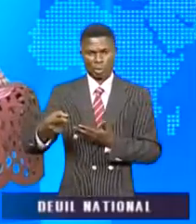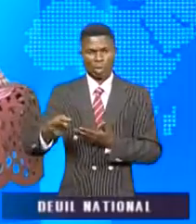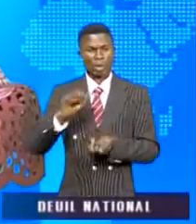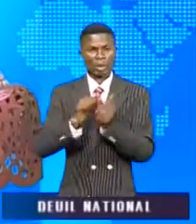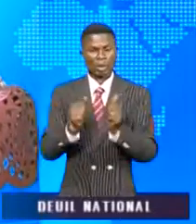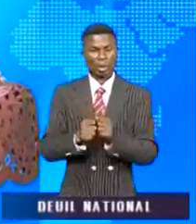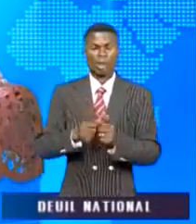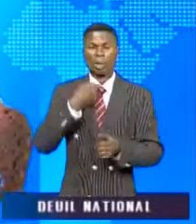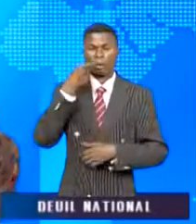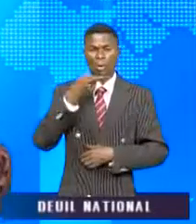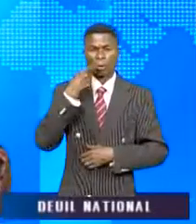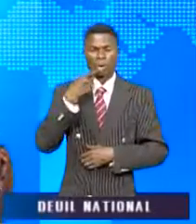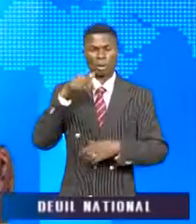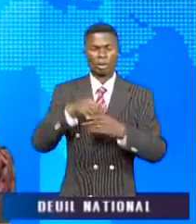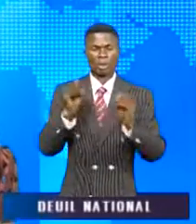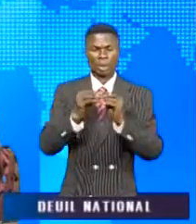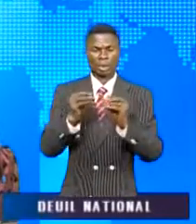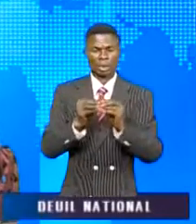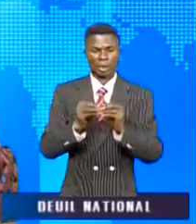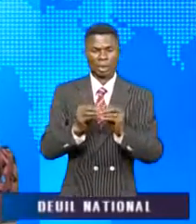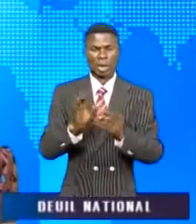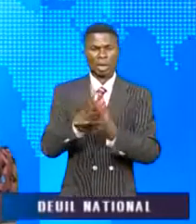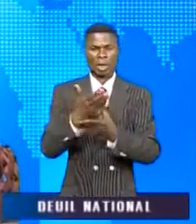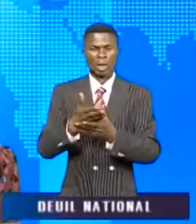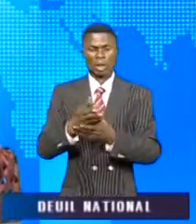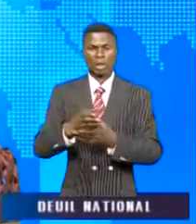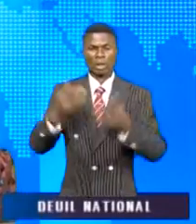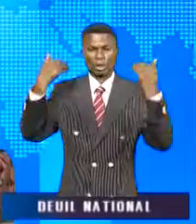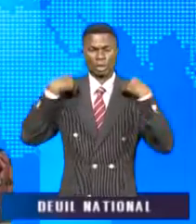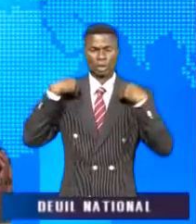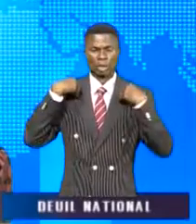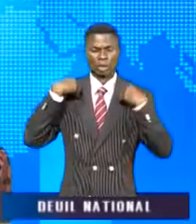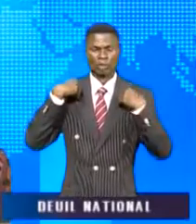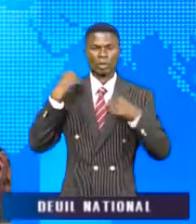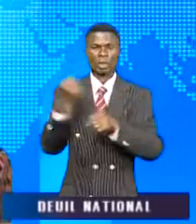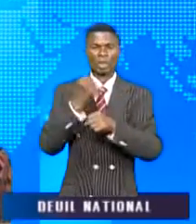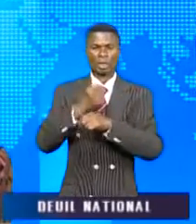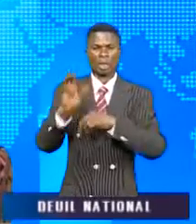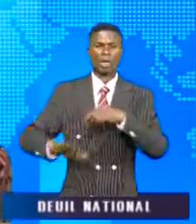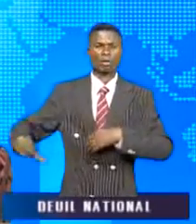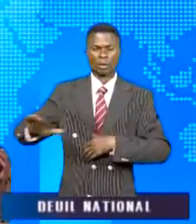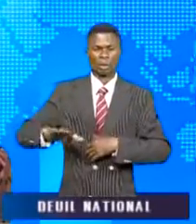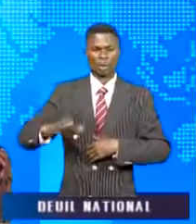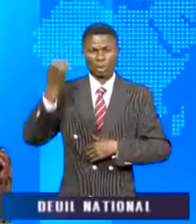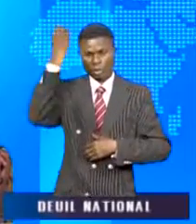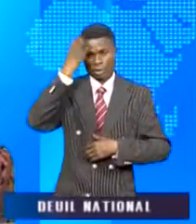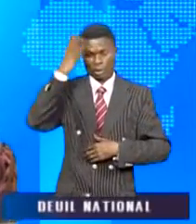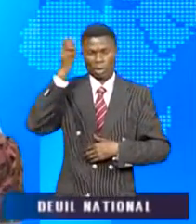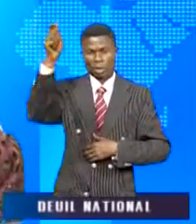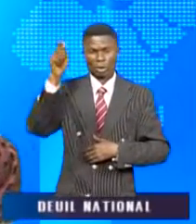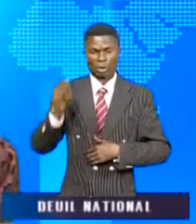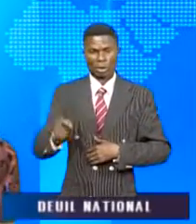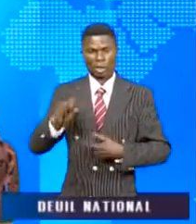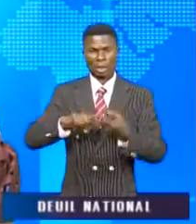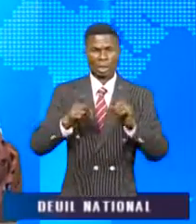a été débattue au cours d'une réunion conjointe entre le commandant de service national, le général-major Jean-Pierre Kasongo Kabwiki, et son